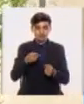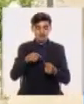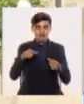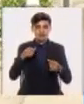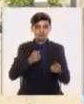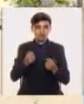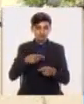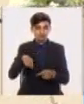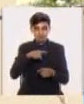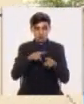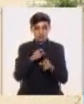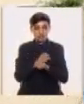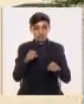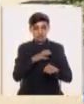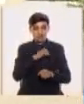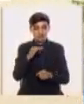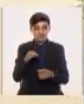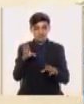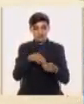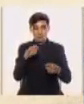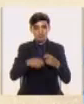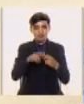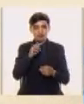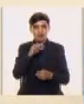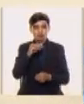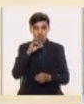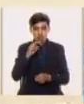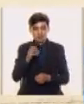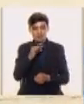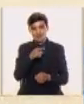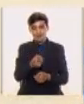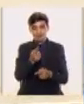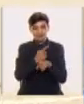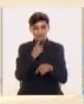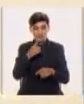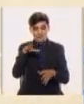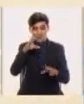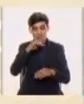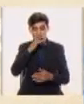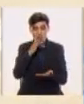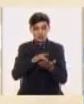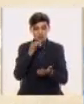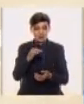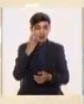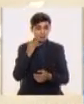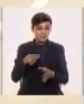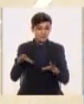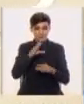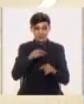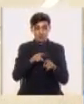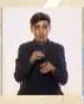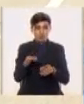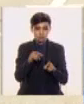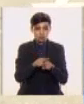на вождение нельзя. Говорят, что датчики сломались. А это чуть ли не единственный автодром на весь город и южной территории Алматинской